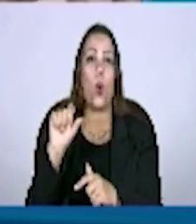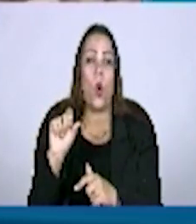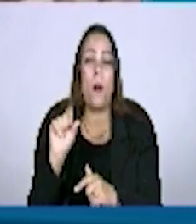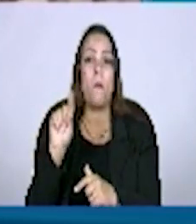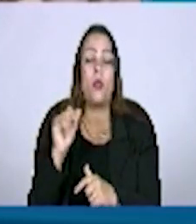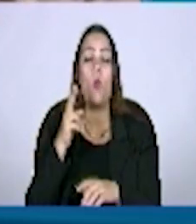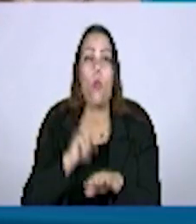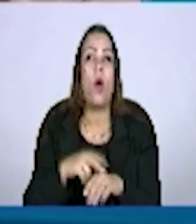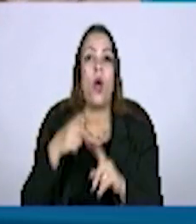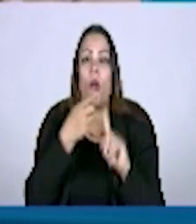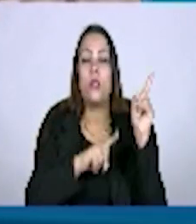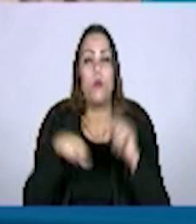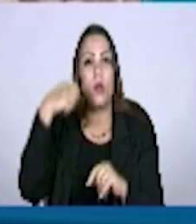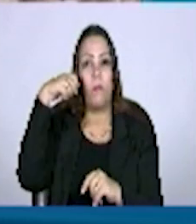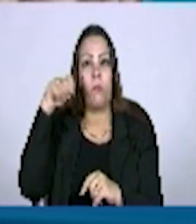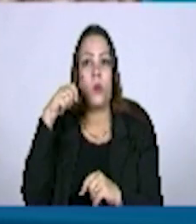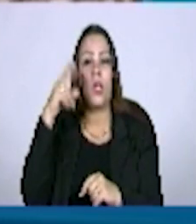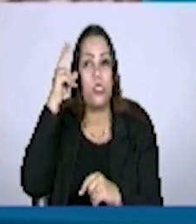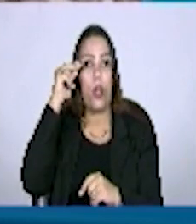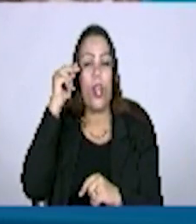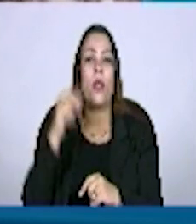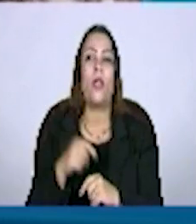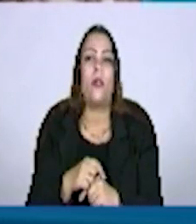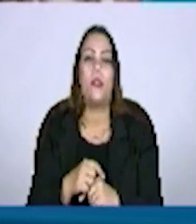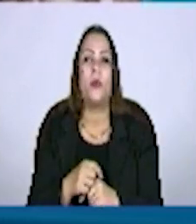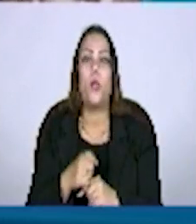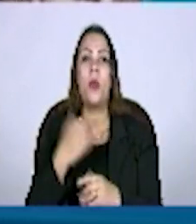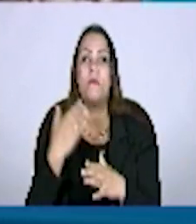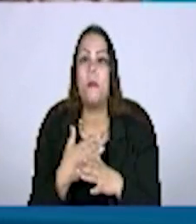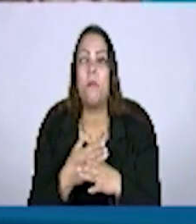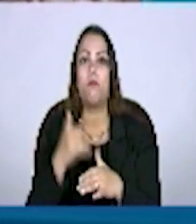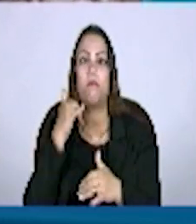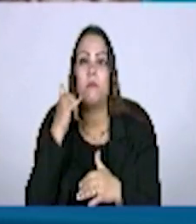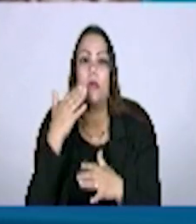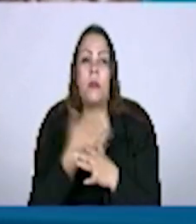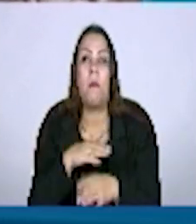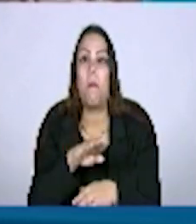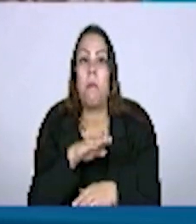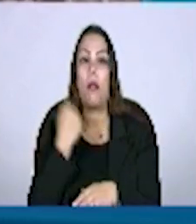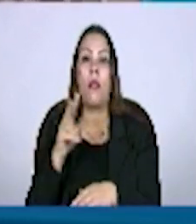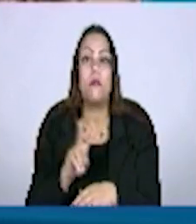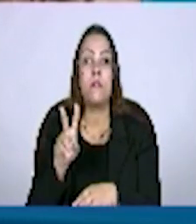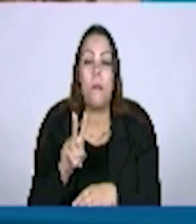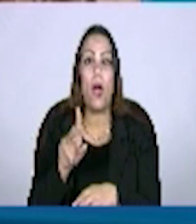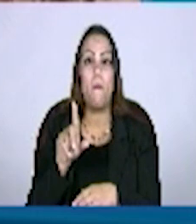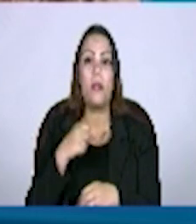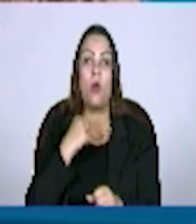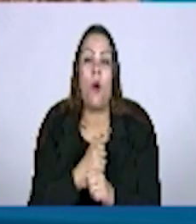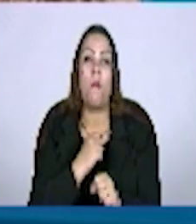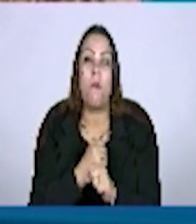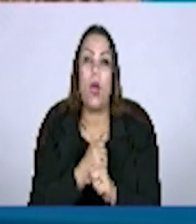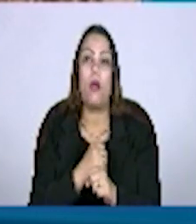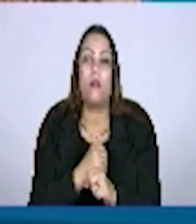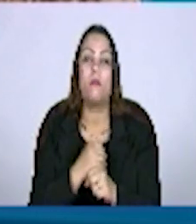الوزراء الاسرائيلي بنيامين نتنياهو بسبب مقتل سبعه من عمال